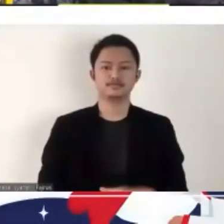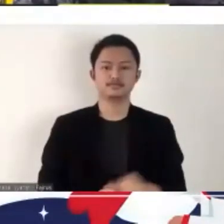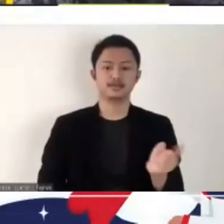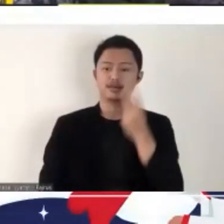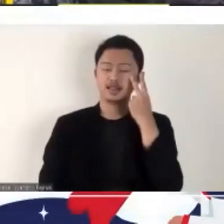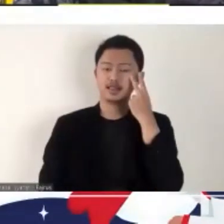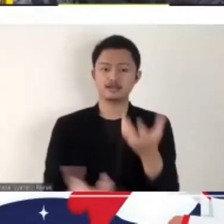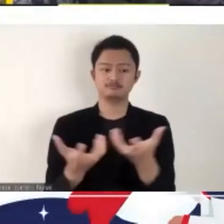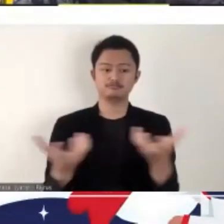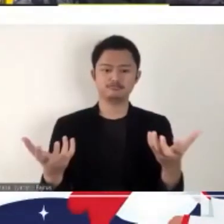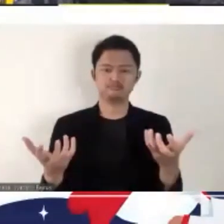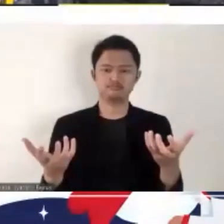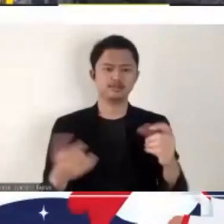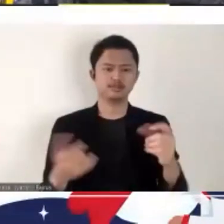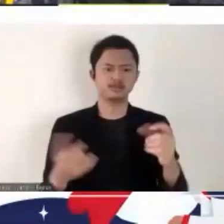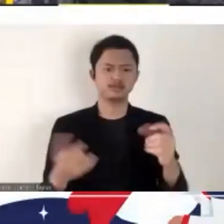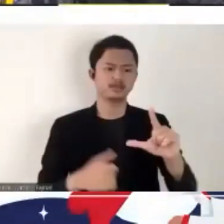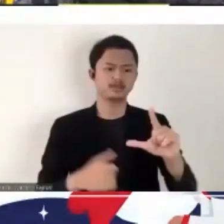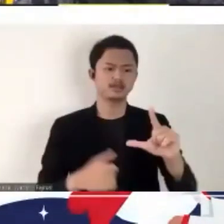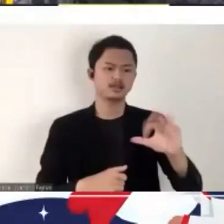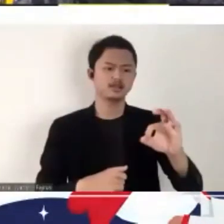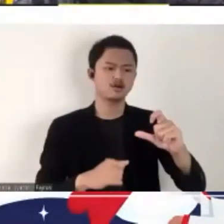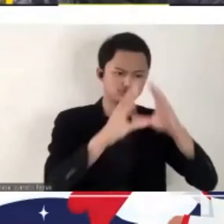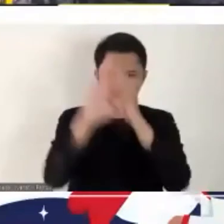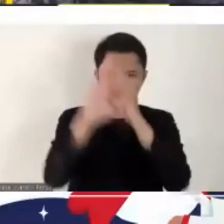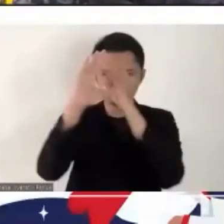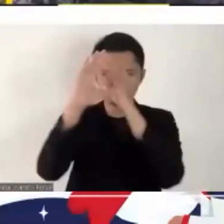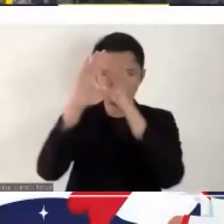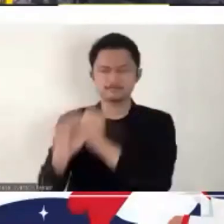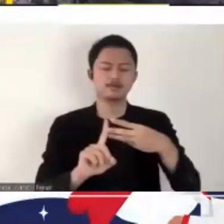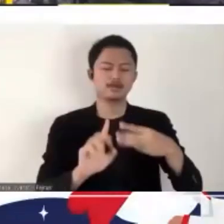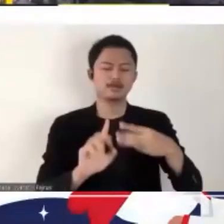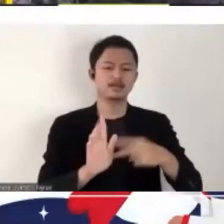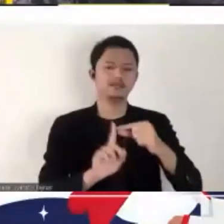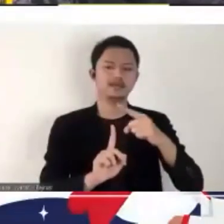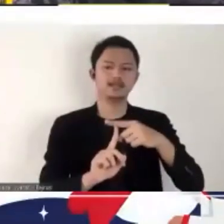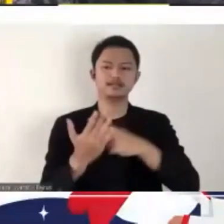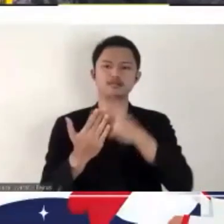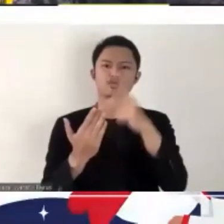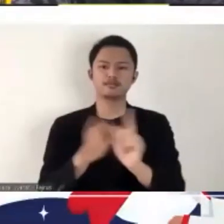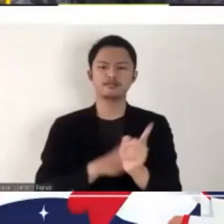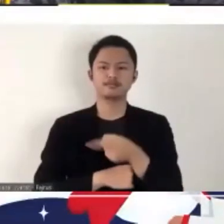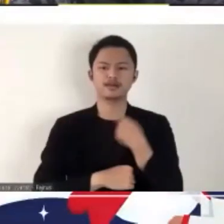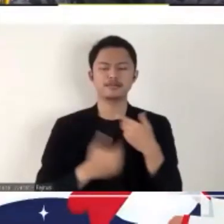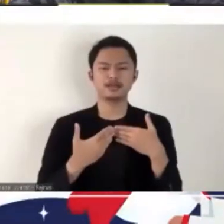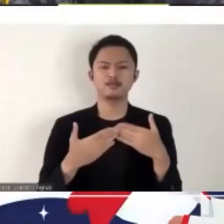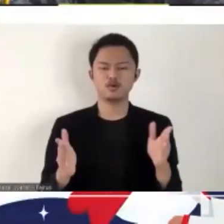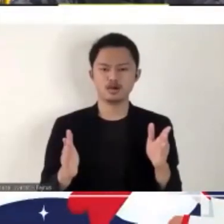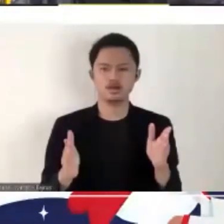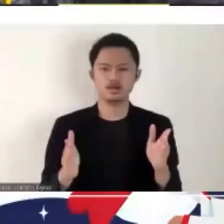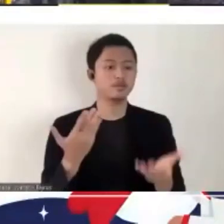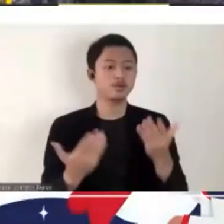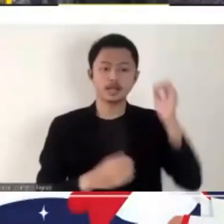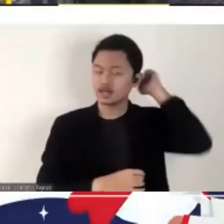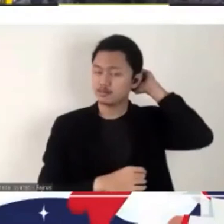lokus dari dari dari kebijakan dan program DPT ini kami sangat terbuka dan kami kau ini mungkin saya kebudayaannya